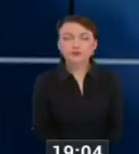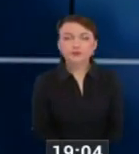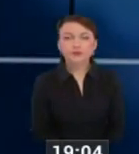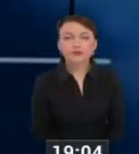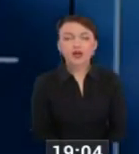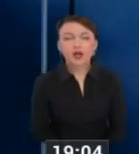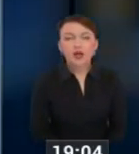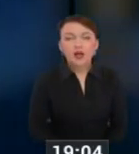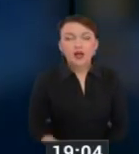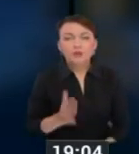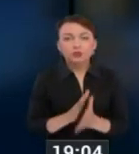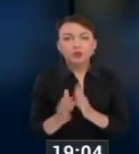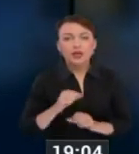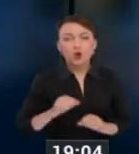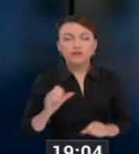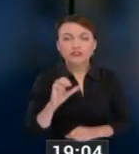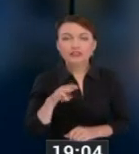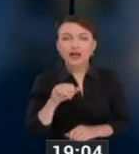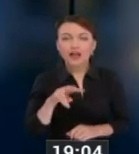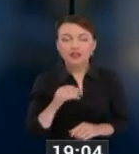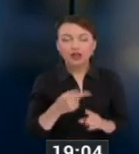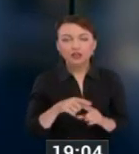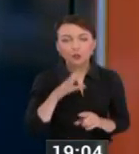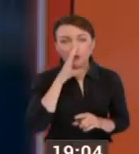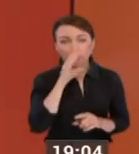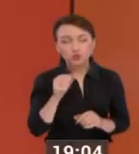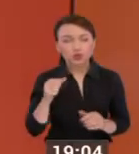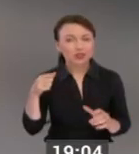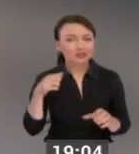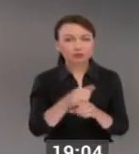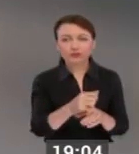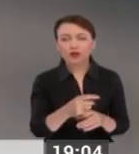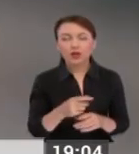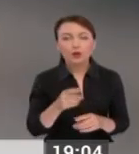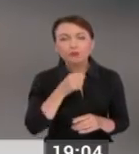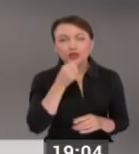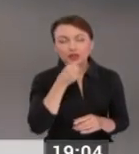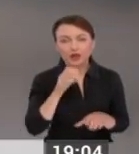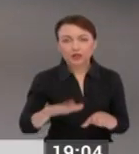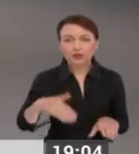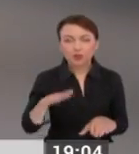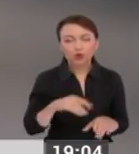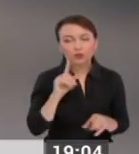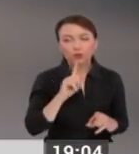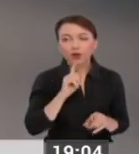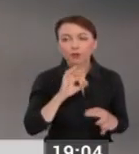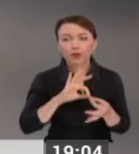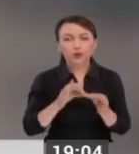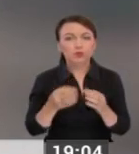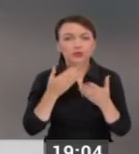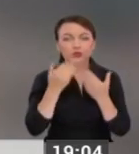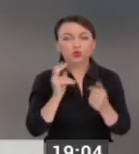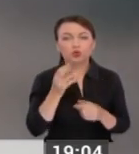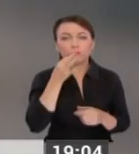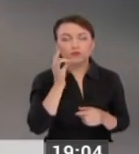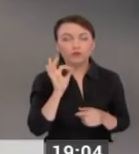На проспекті Героїв Сталінграду маршрутний автобус збив підлітка на самокаті. Поки що немає подробиць, хто саме винен. Без травм